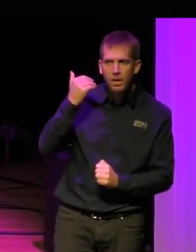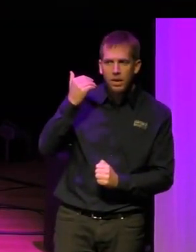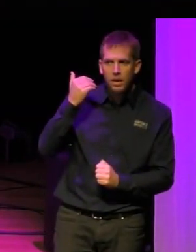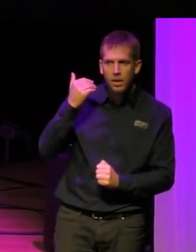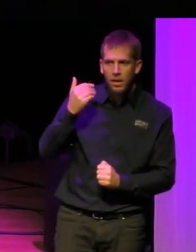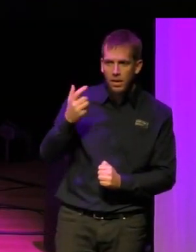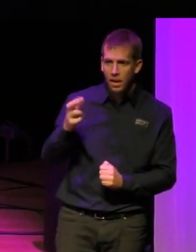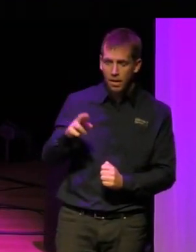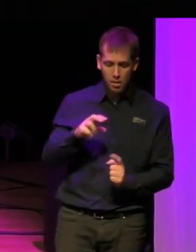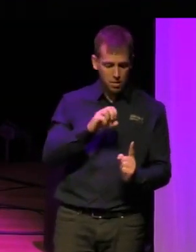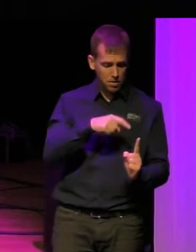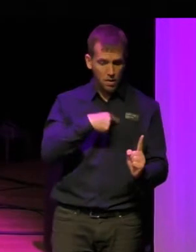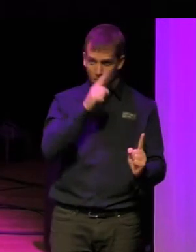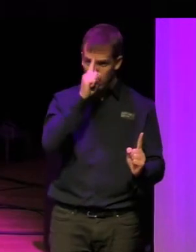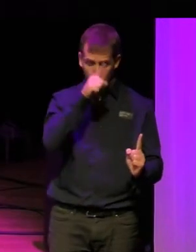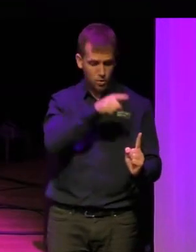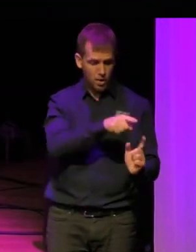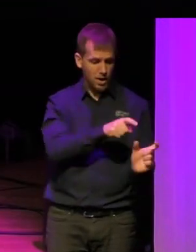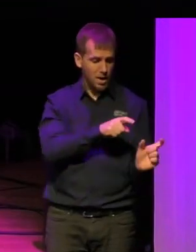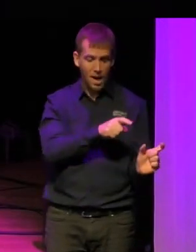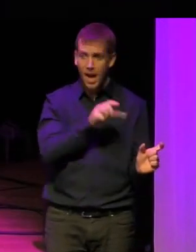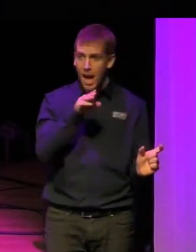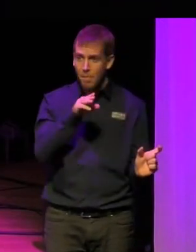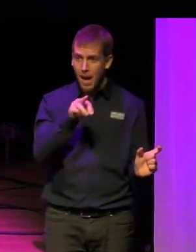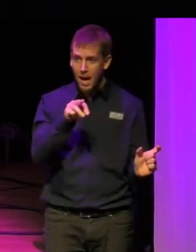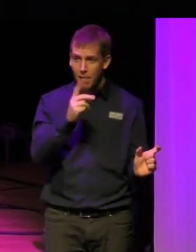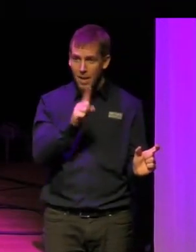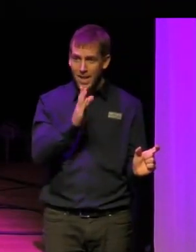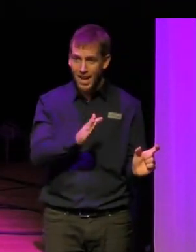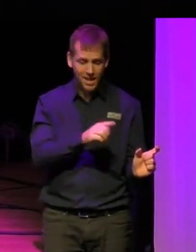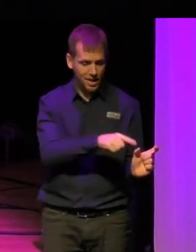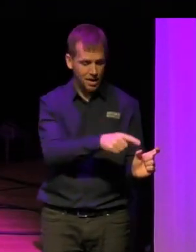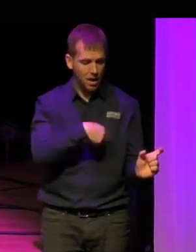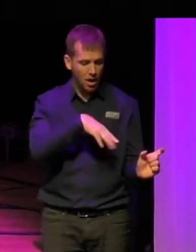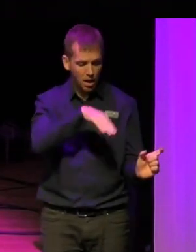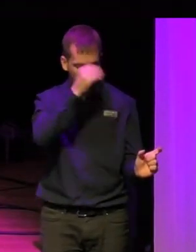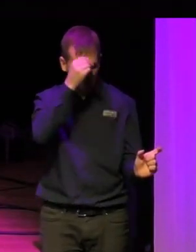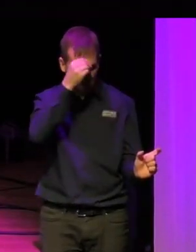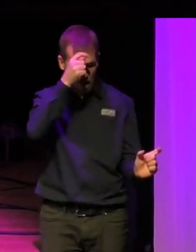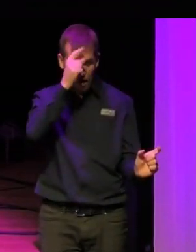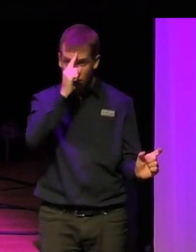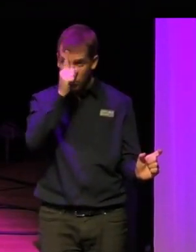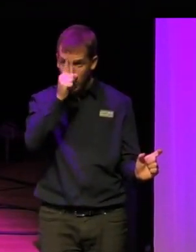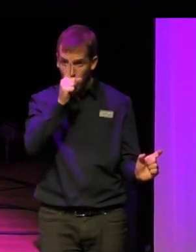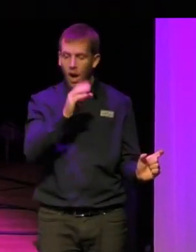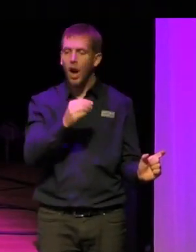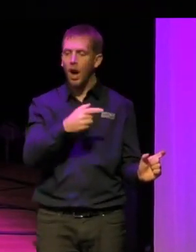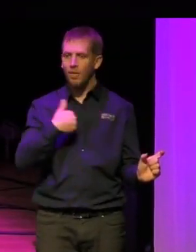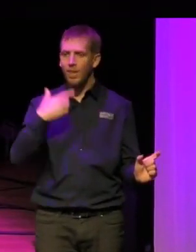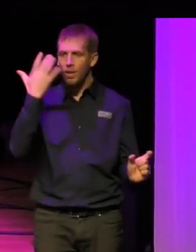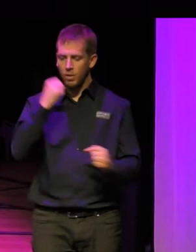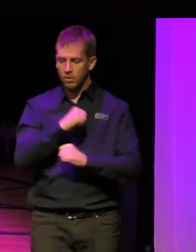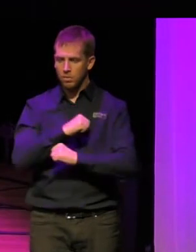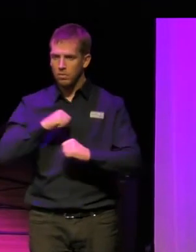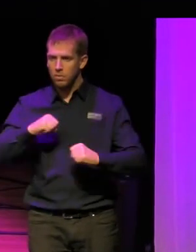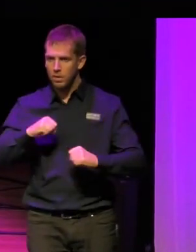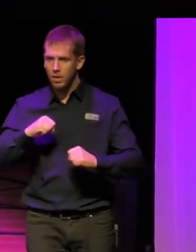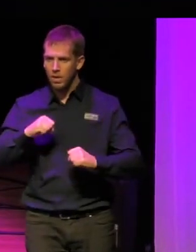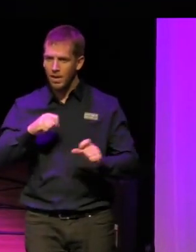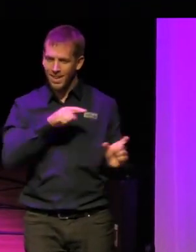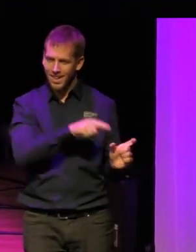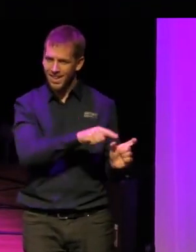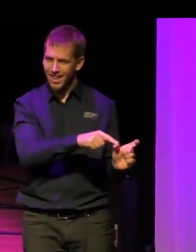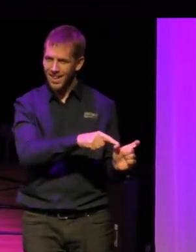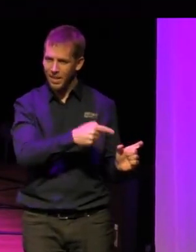förstod att vad mänskliga rättigheter betyder, kom vi ut på gatorna. För vi vet att det är inte